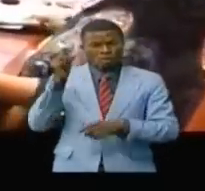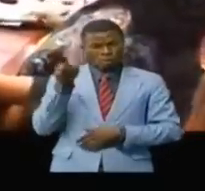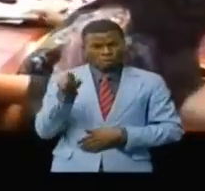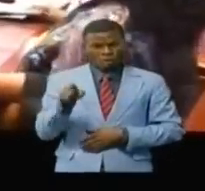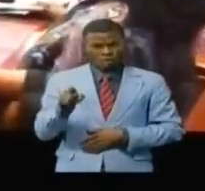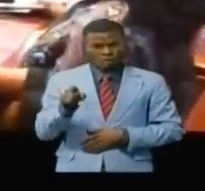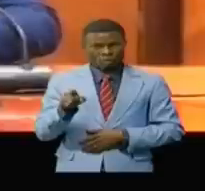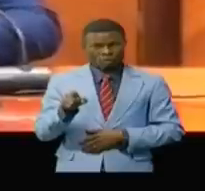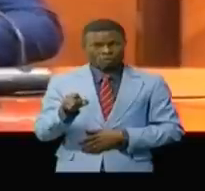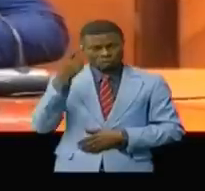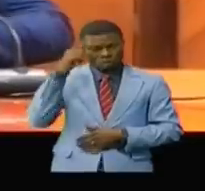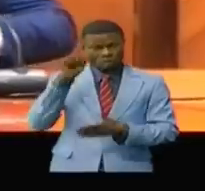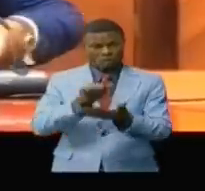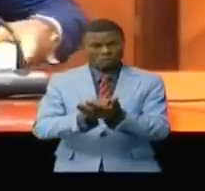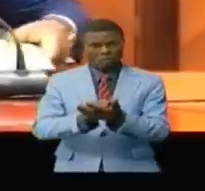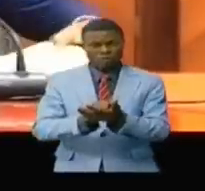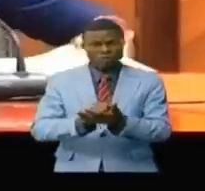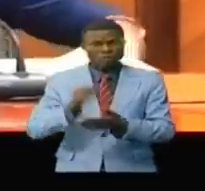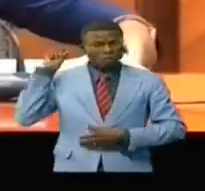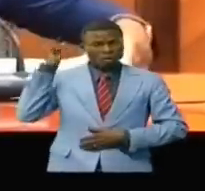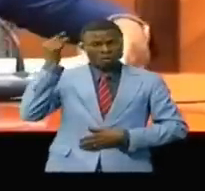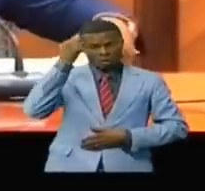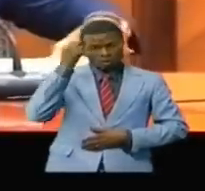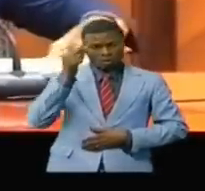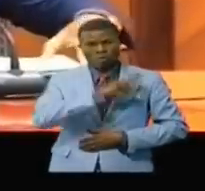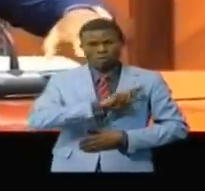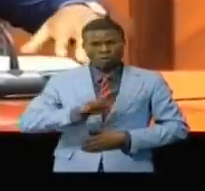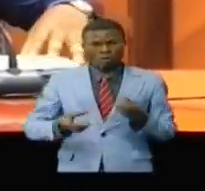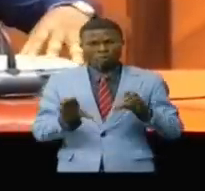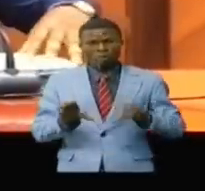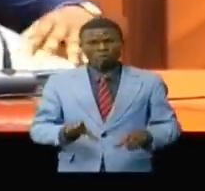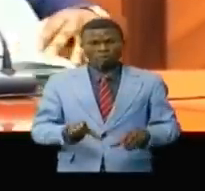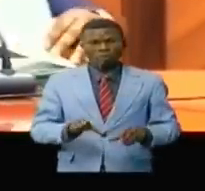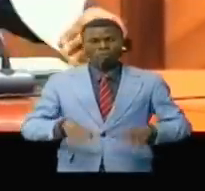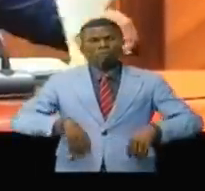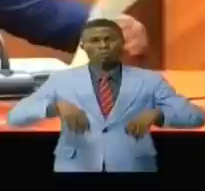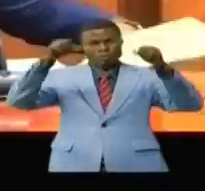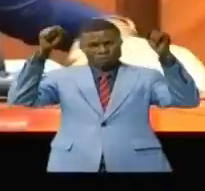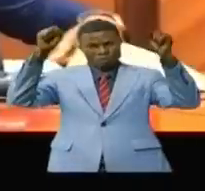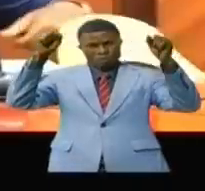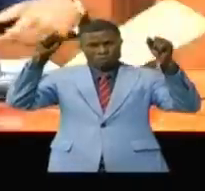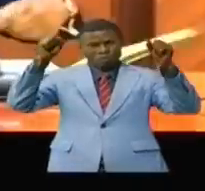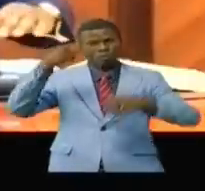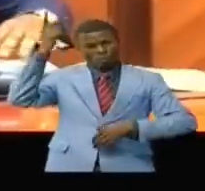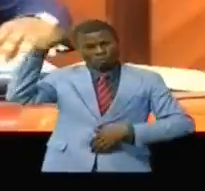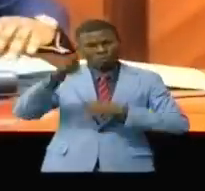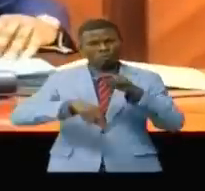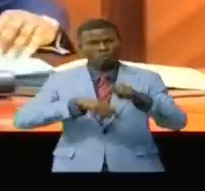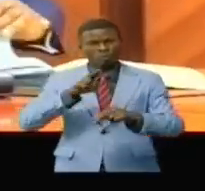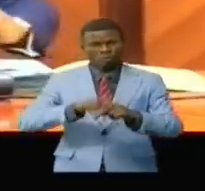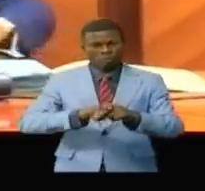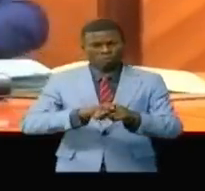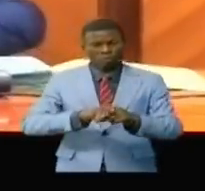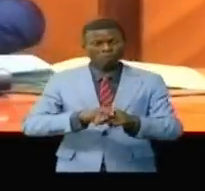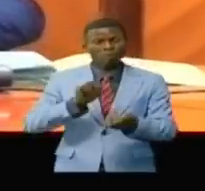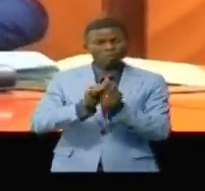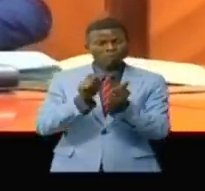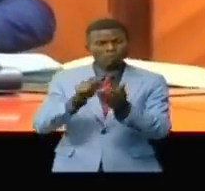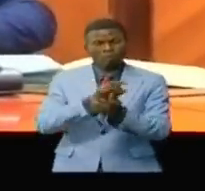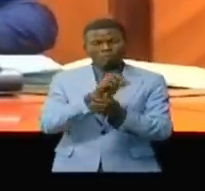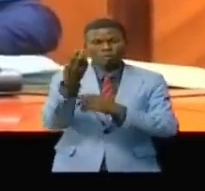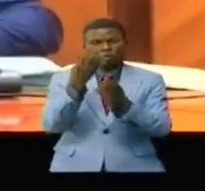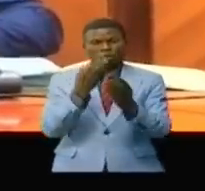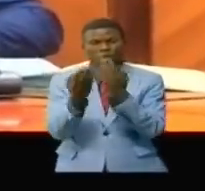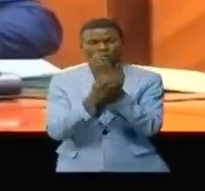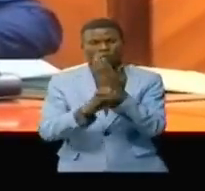À ces sujets, le gouvernement de la République a adopté la politique nationale du bambou en août